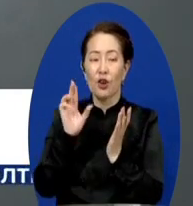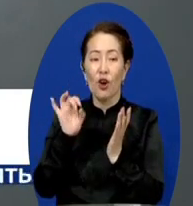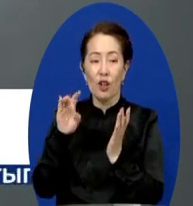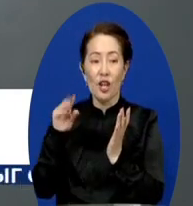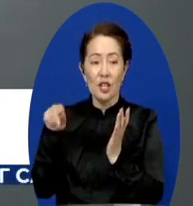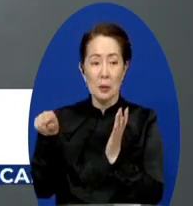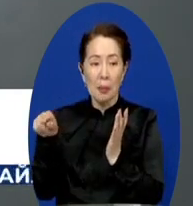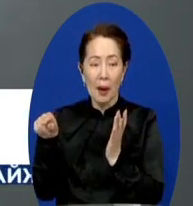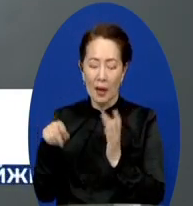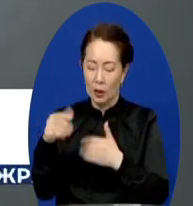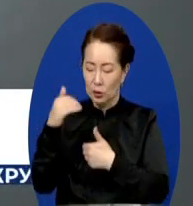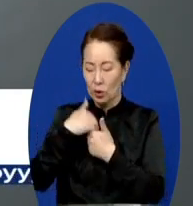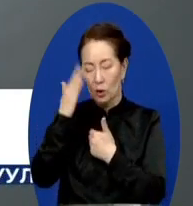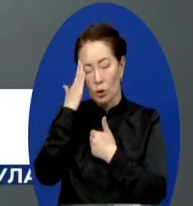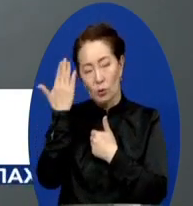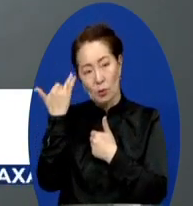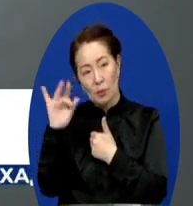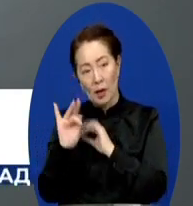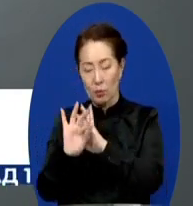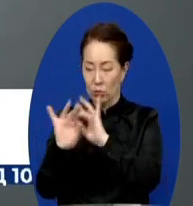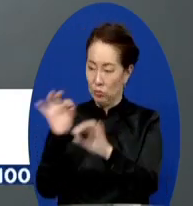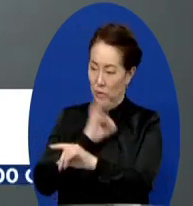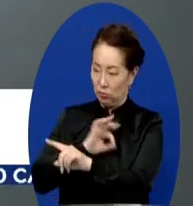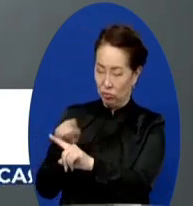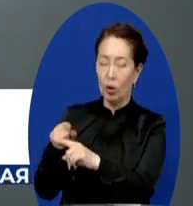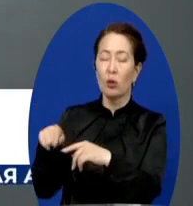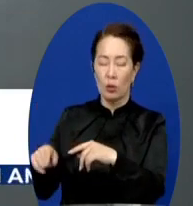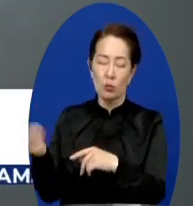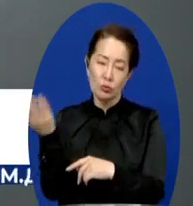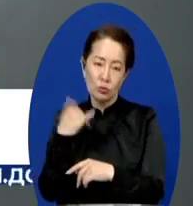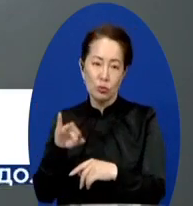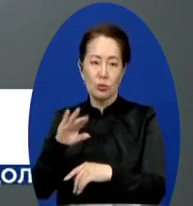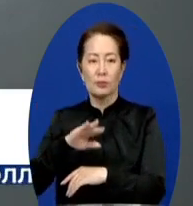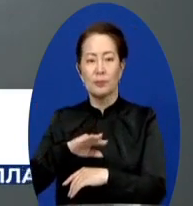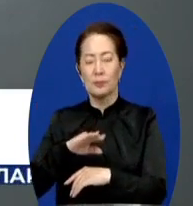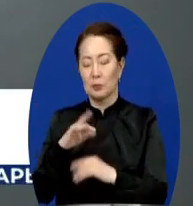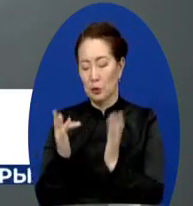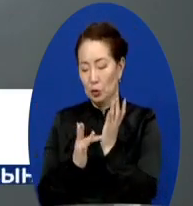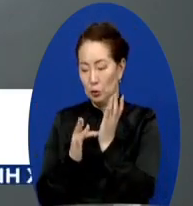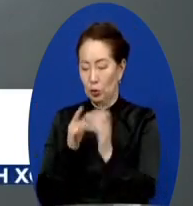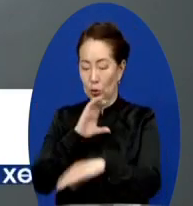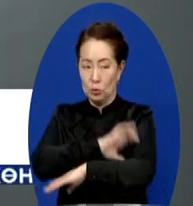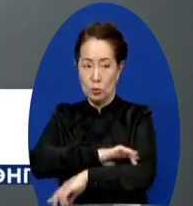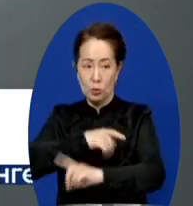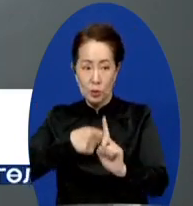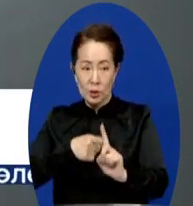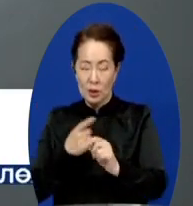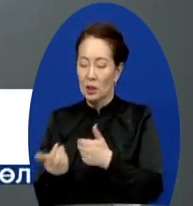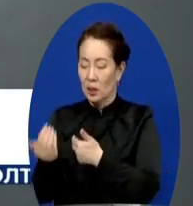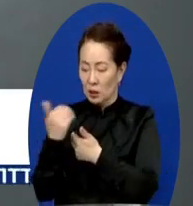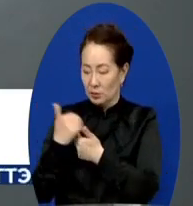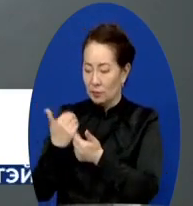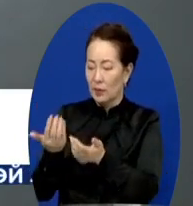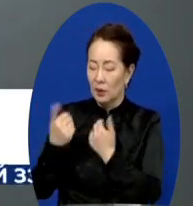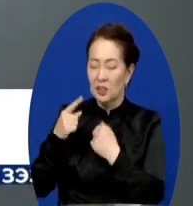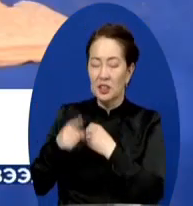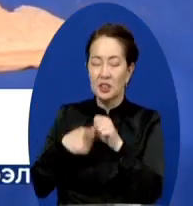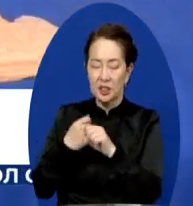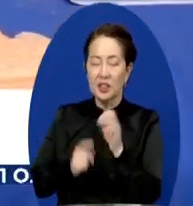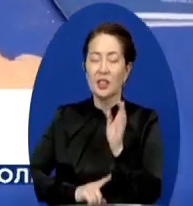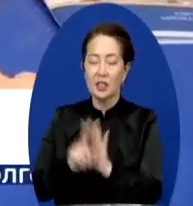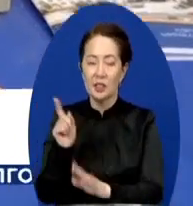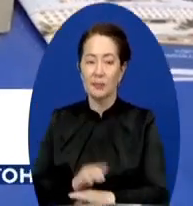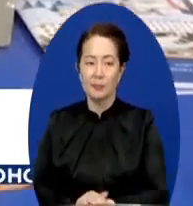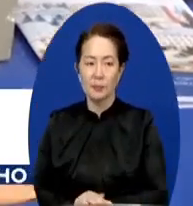лаборатори, политехникийн коллежийн дотор байрыг одоо ашиглаад ингээд бид нэр яг энэ технологийн сургуулийнхаа эсэлтүүдийг сургалтуудыг энэ жил